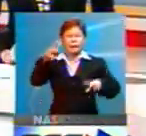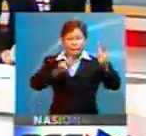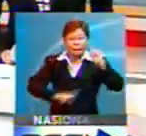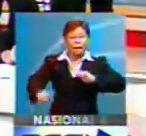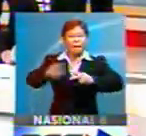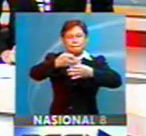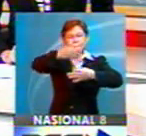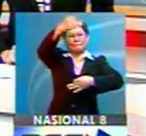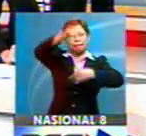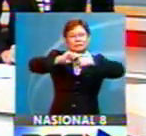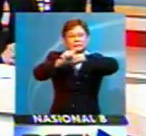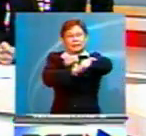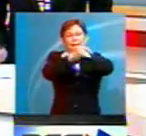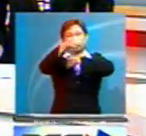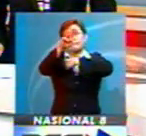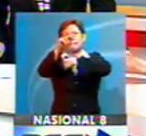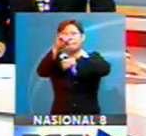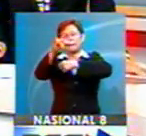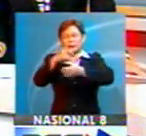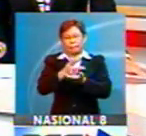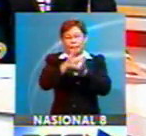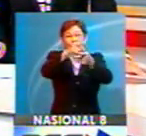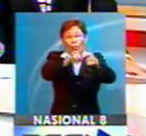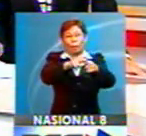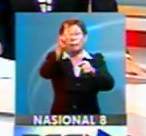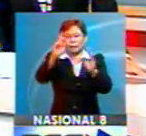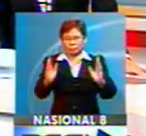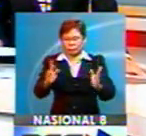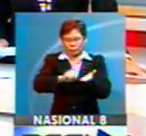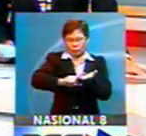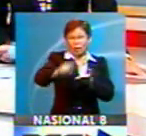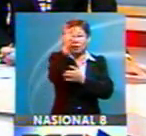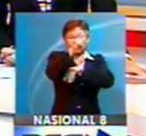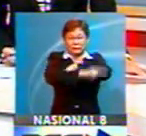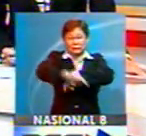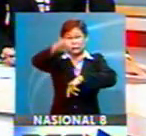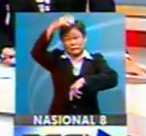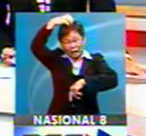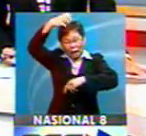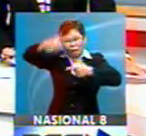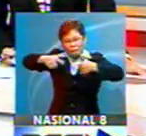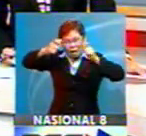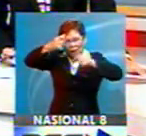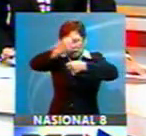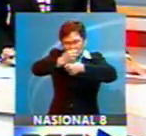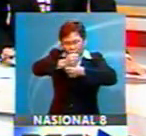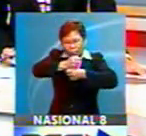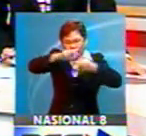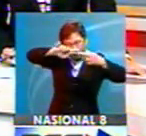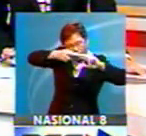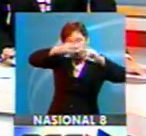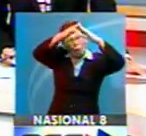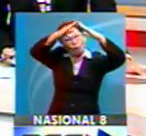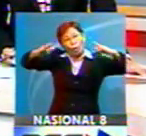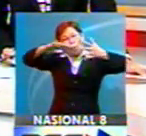Penduduk Pangsapuri Taman Permai Jaya di Pelabuhan Kelang memberi tempoh seminggu kepada Kerajaan Negeri Selangor menyegerakan kerja-kerja membaik pulih bumbung